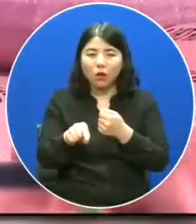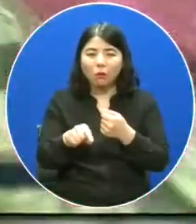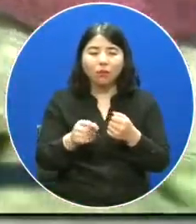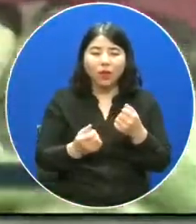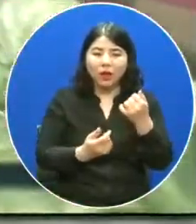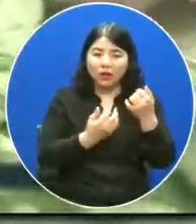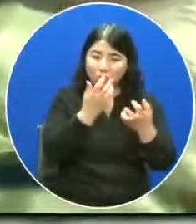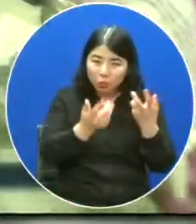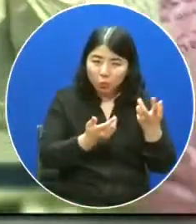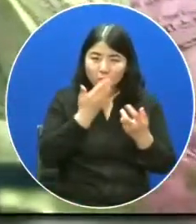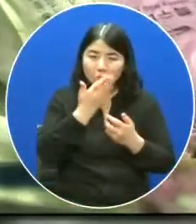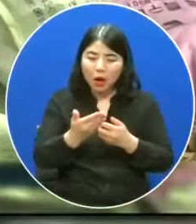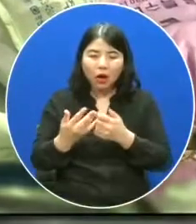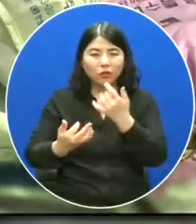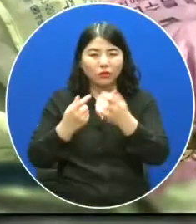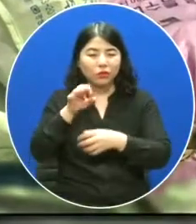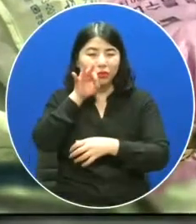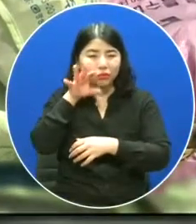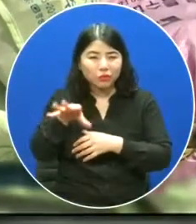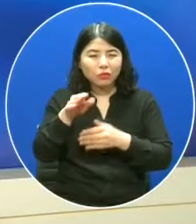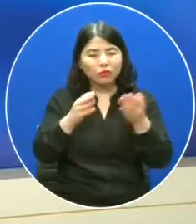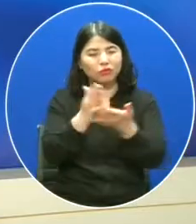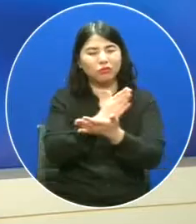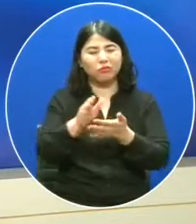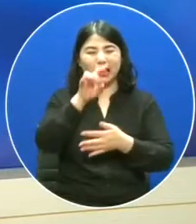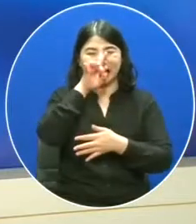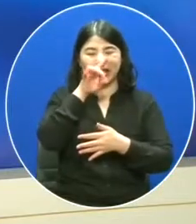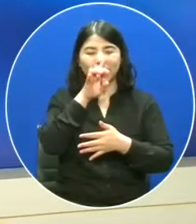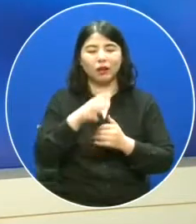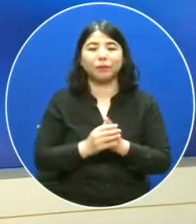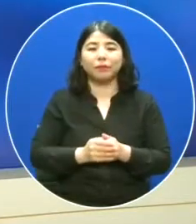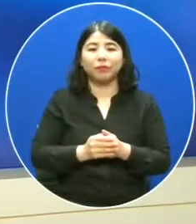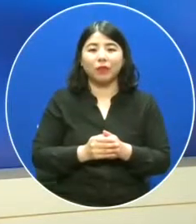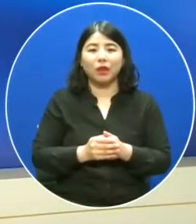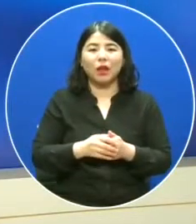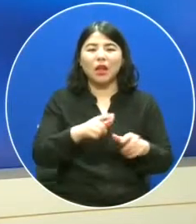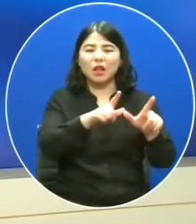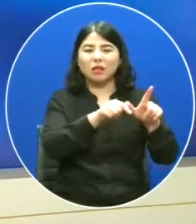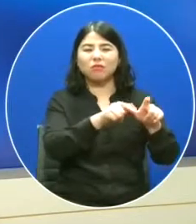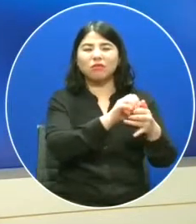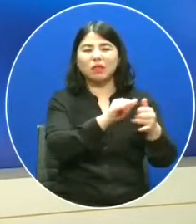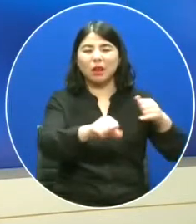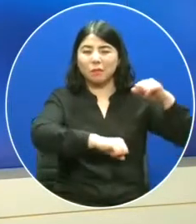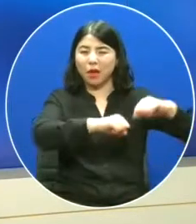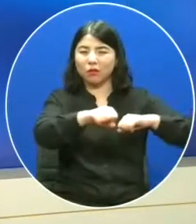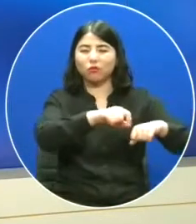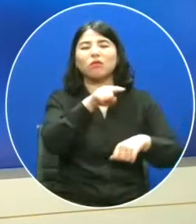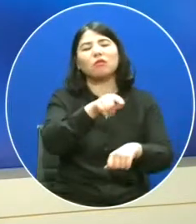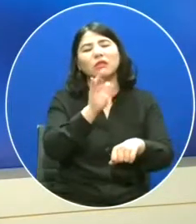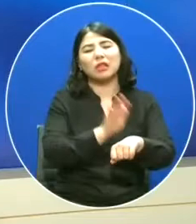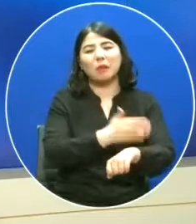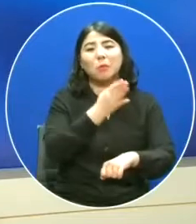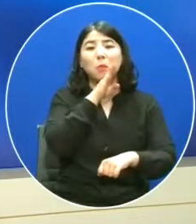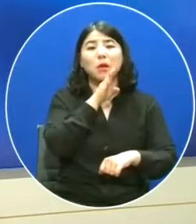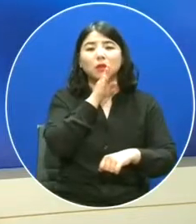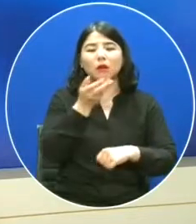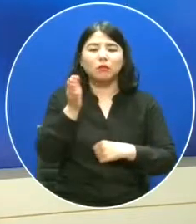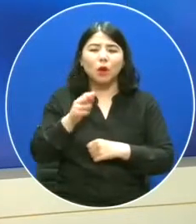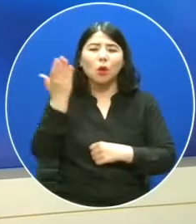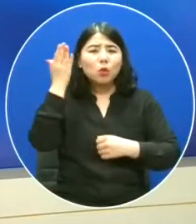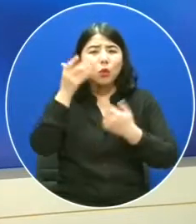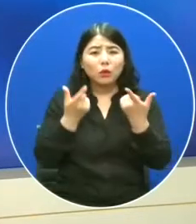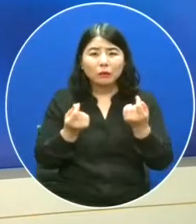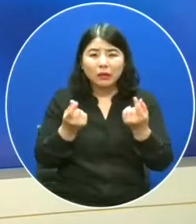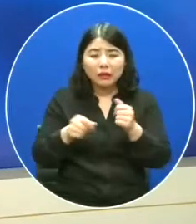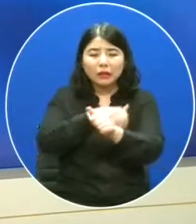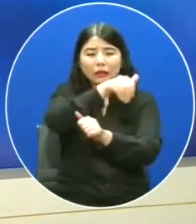않는 것도 문제라고 합니다. 일부 건설업자들의 이 같은 행태는 분명 잘못된 것이지만